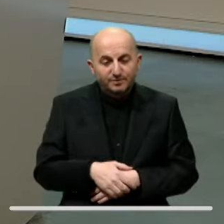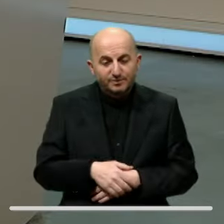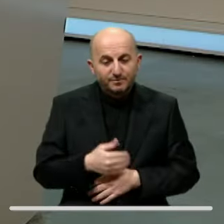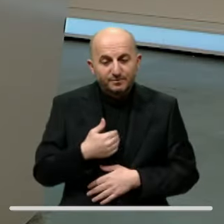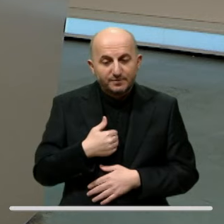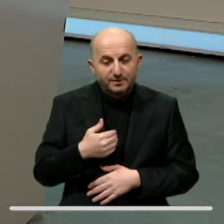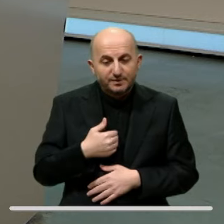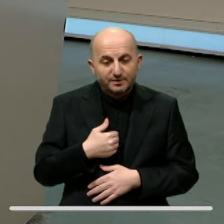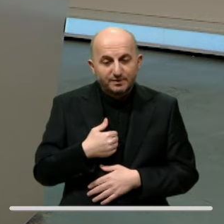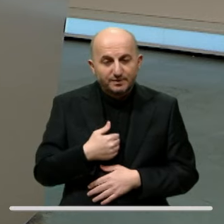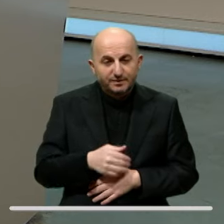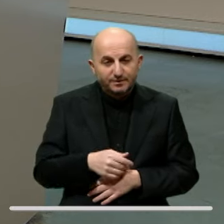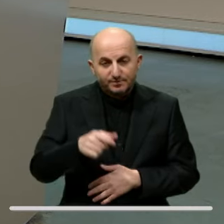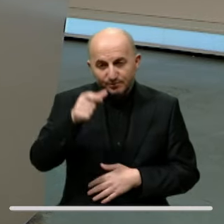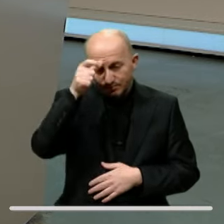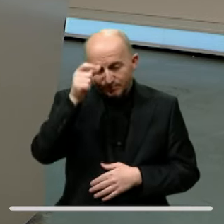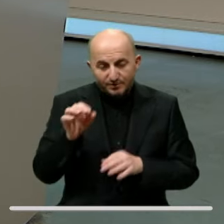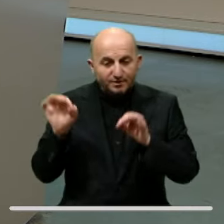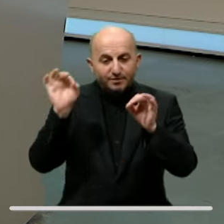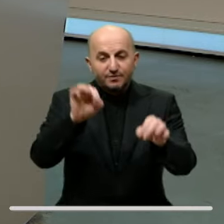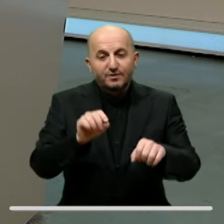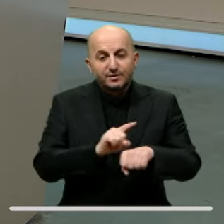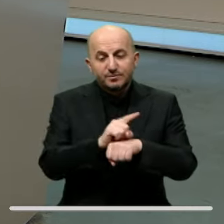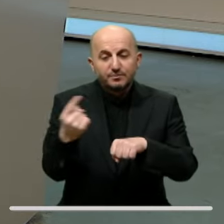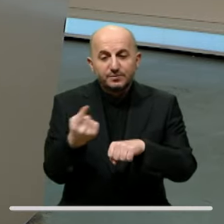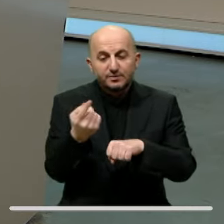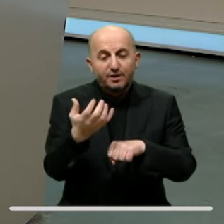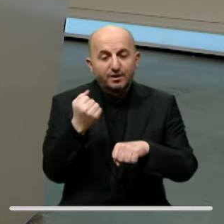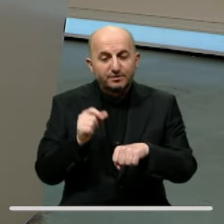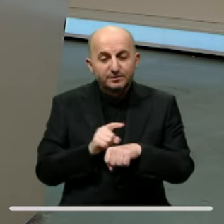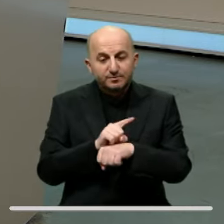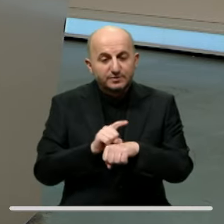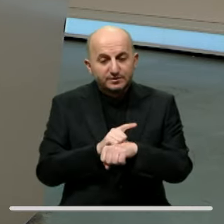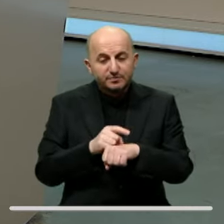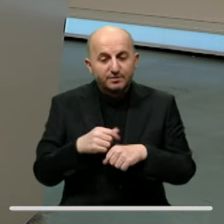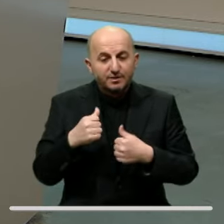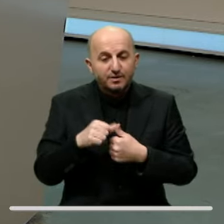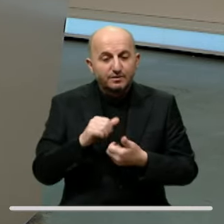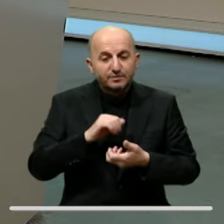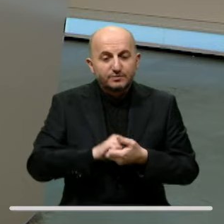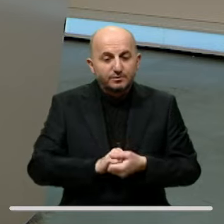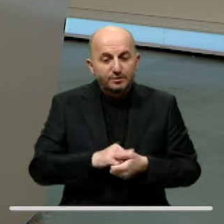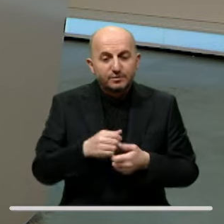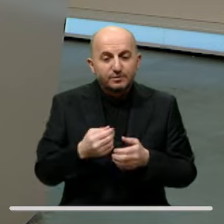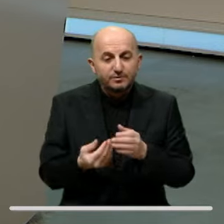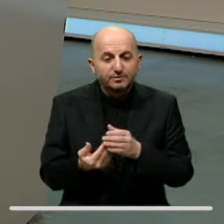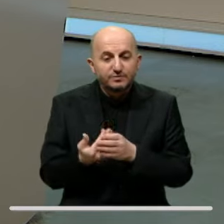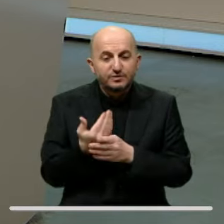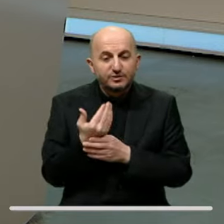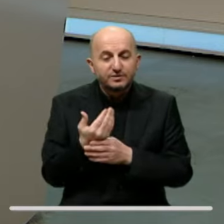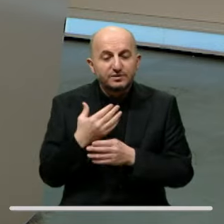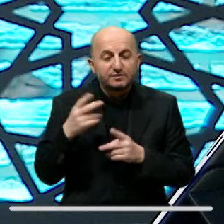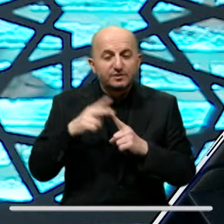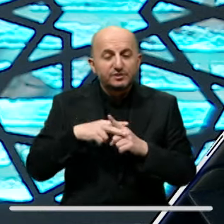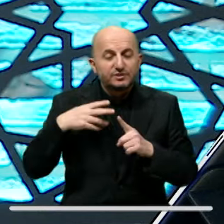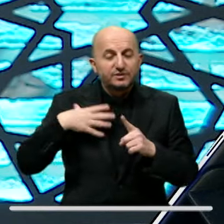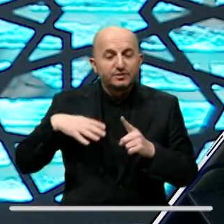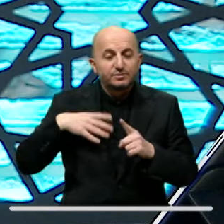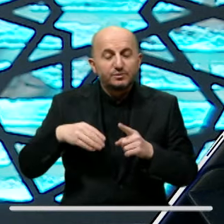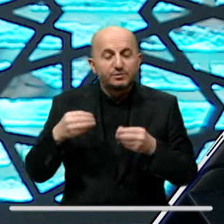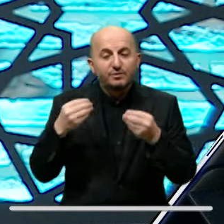Benim döşeğime dokandı. Biz Türkiye'ye vardığımız zaman, bir şey aldığımız zaman eş dost istiyordu fişini bize ver diye. Biz de